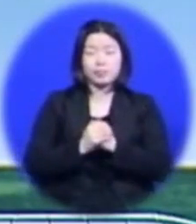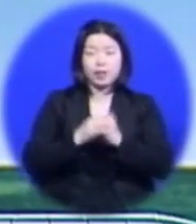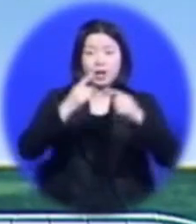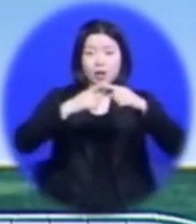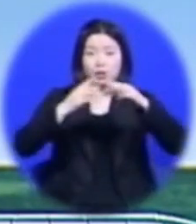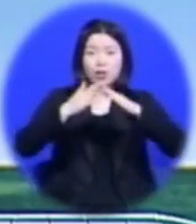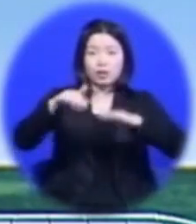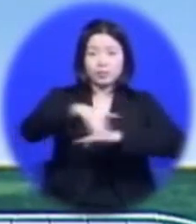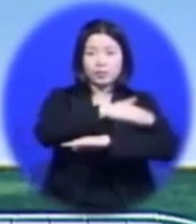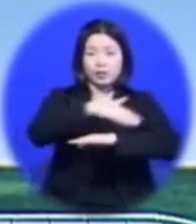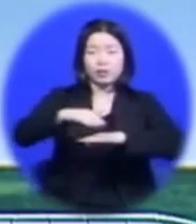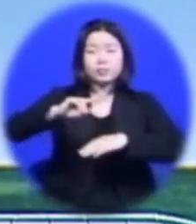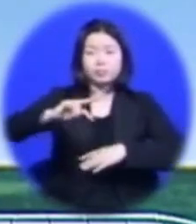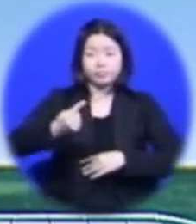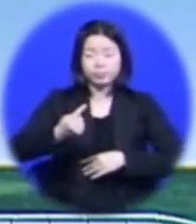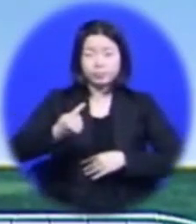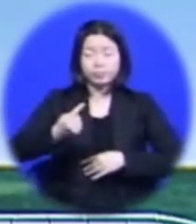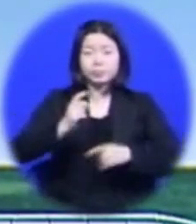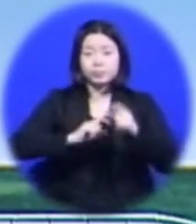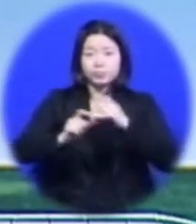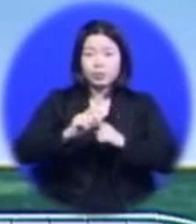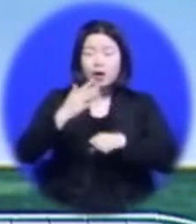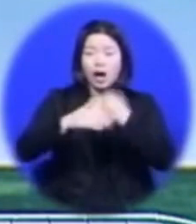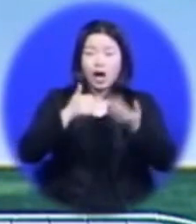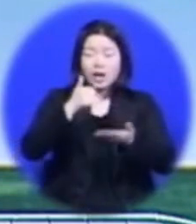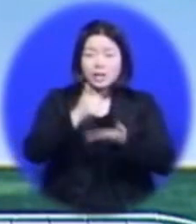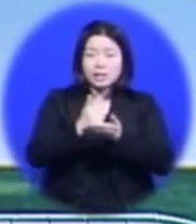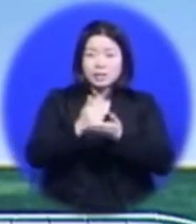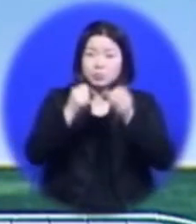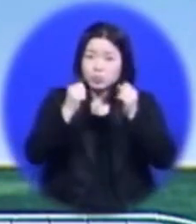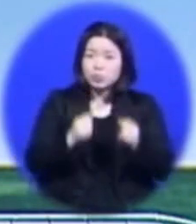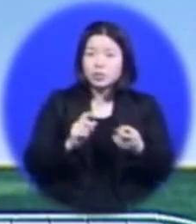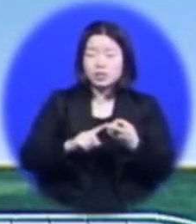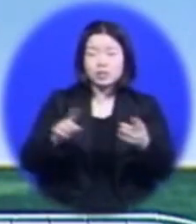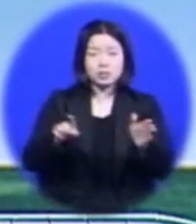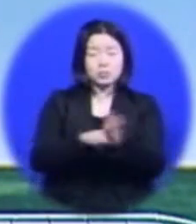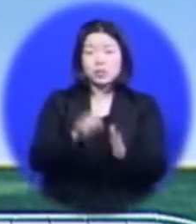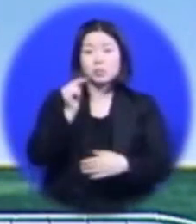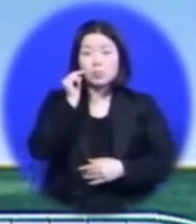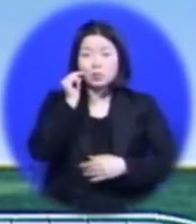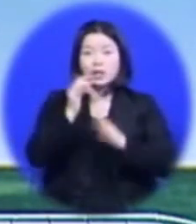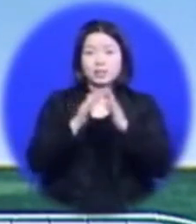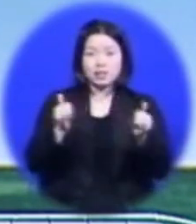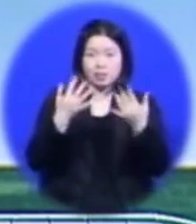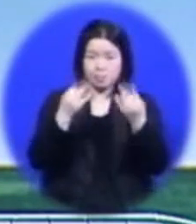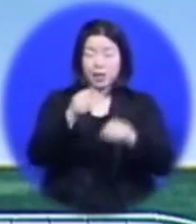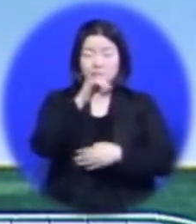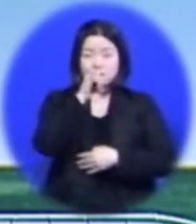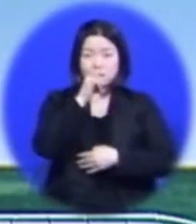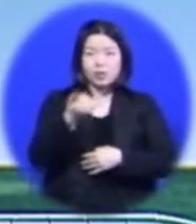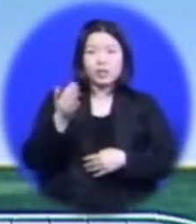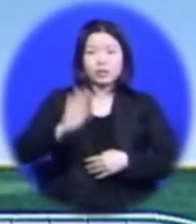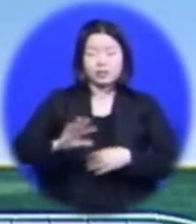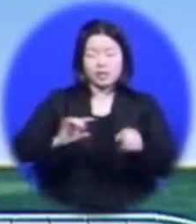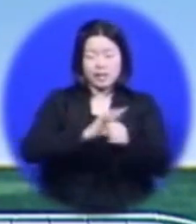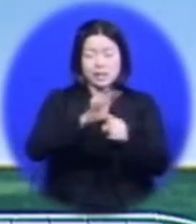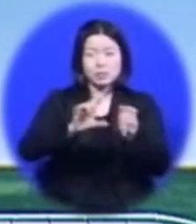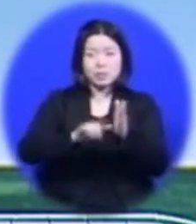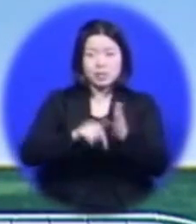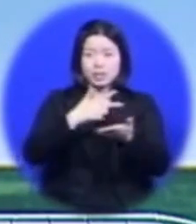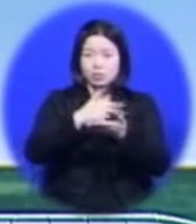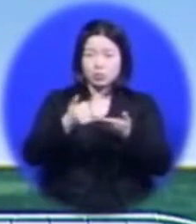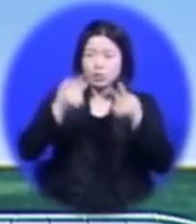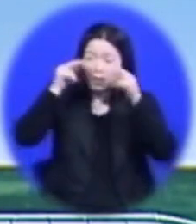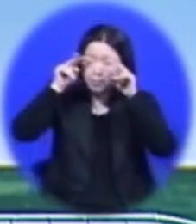교회를 다니면서도 심지어 하나님의 존재 자체도 믿지 못하던 사람이 많습니다. 그런데 24시간 주님을